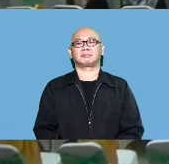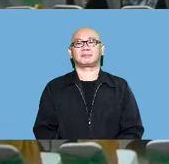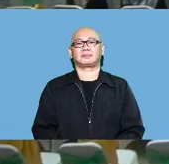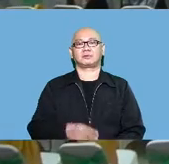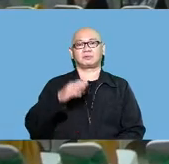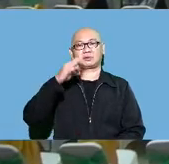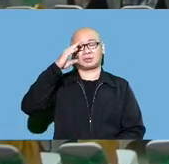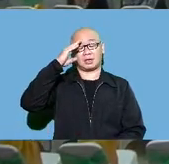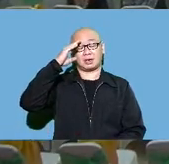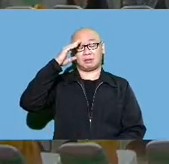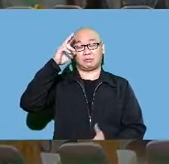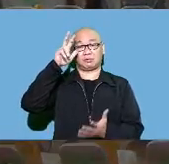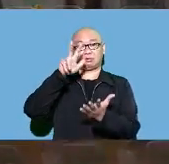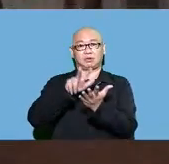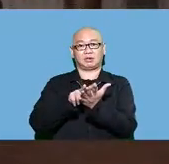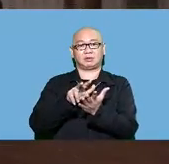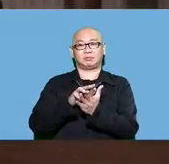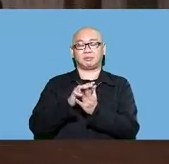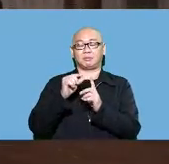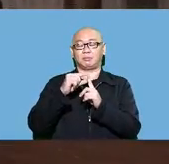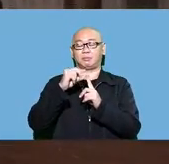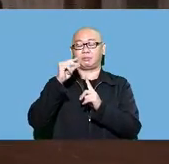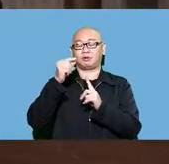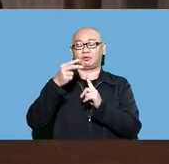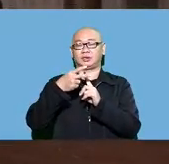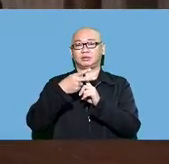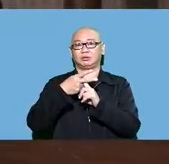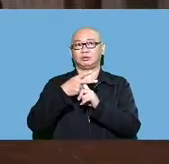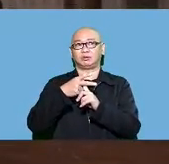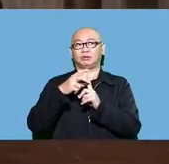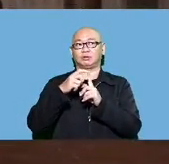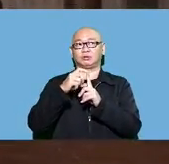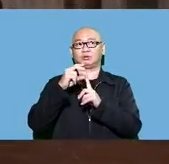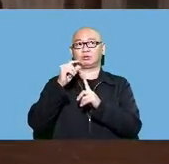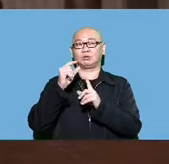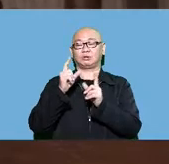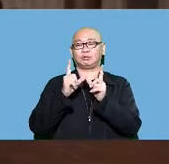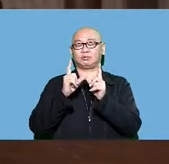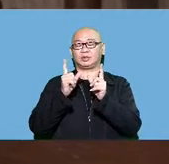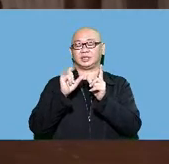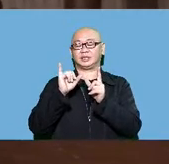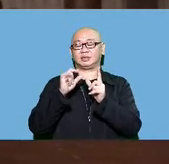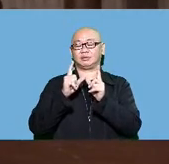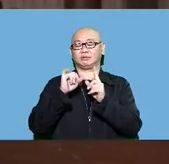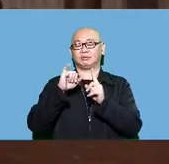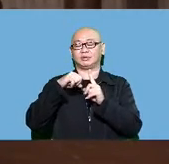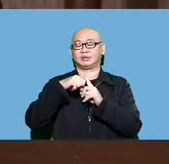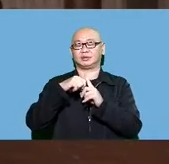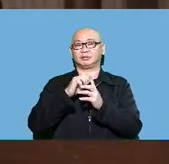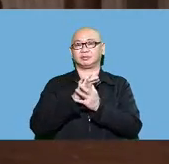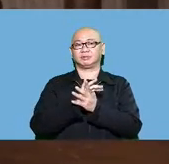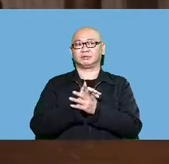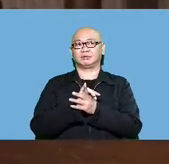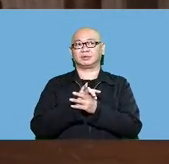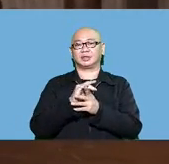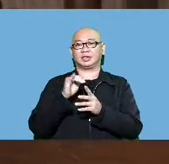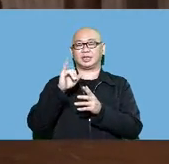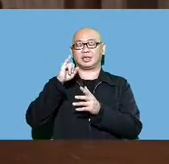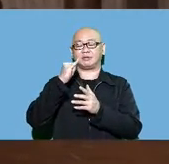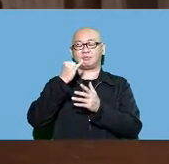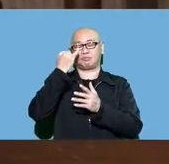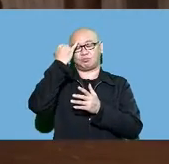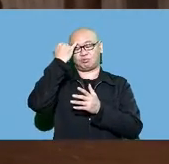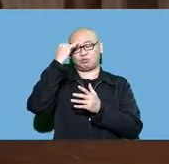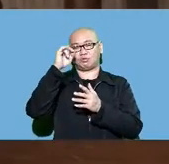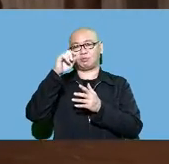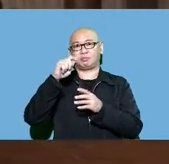Upacara pengukuhan Profesor Dr. Wiwi Isnaini MS sebagai profesor dalam bidang ilmu pendidikan